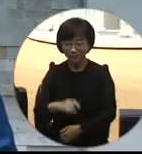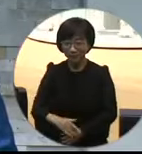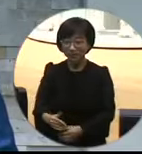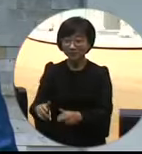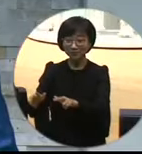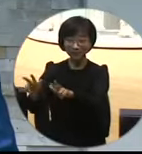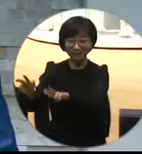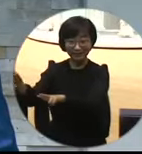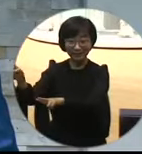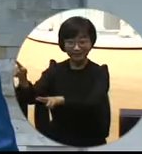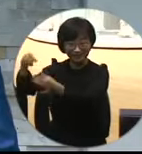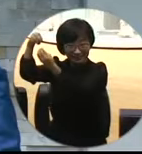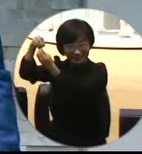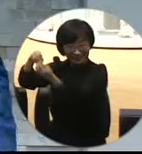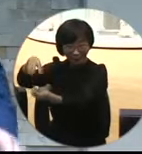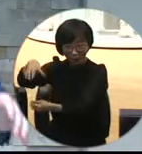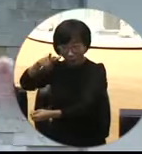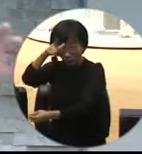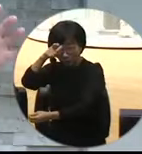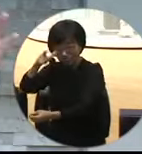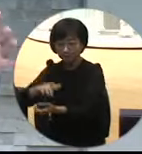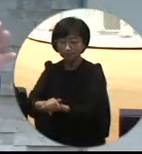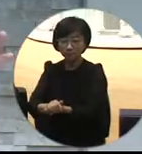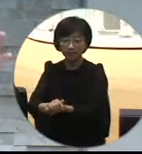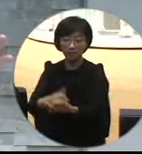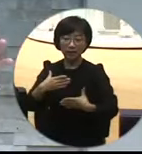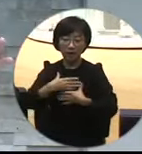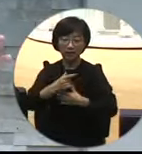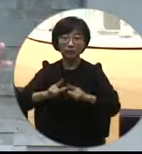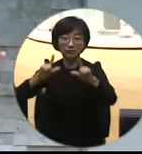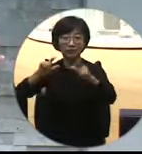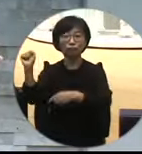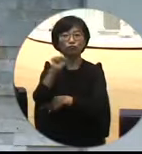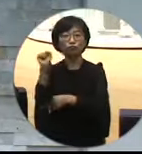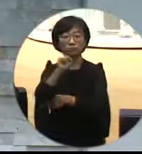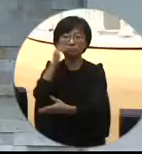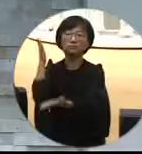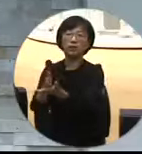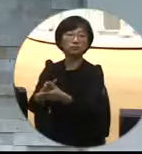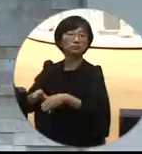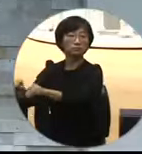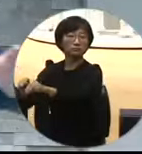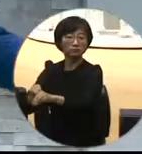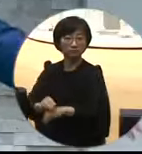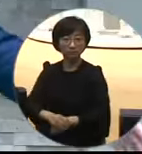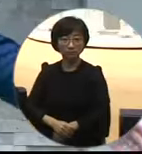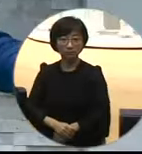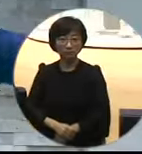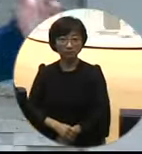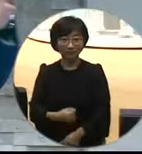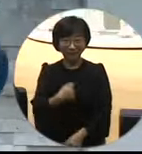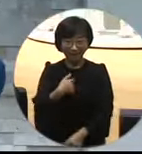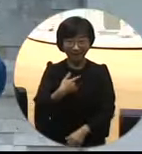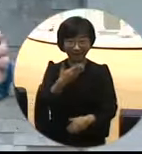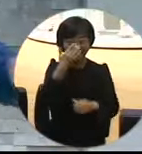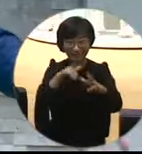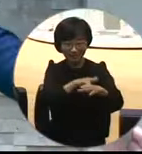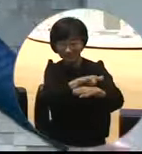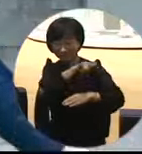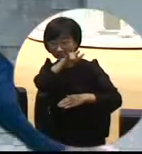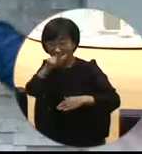있어요. 그리고 차들이 움직이잖아요. 제가 이스라엘에 가서 보니까 안식일에 딱 보니까